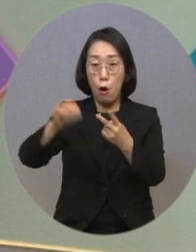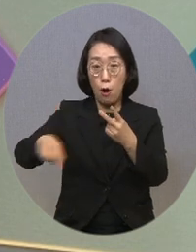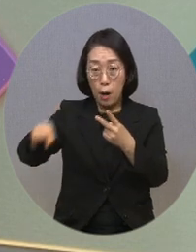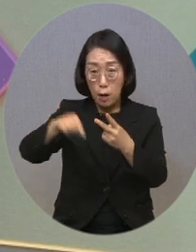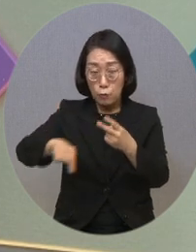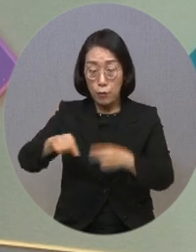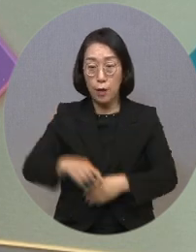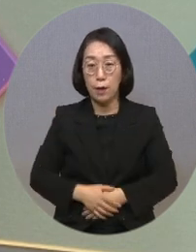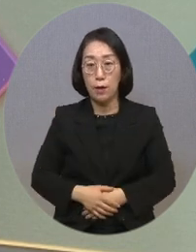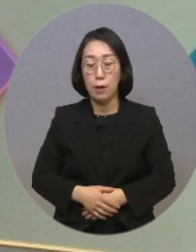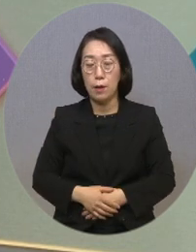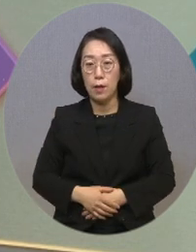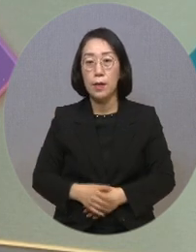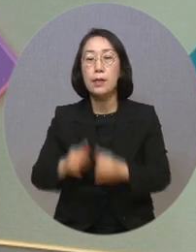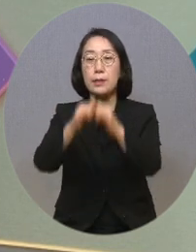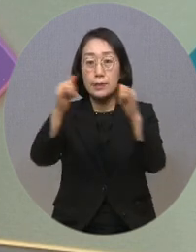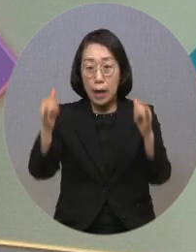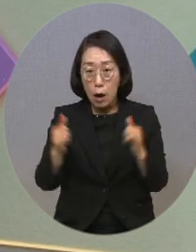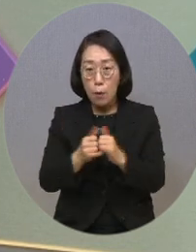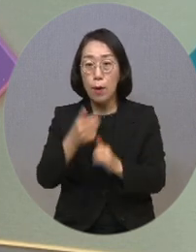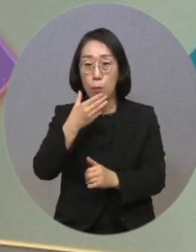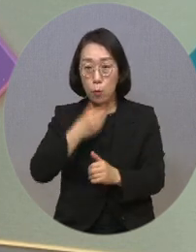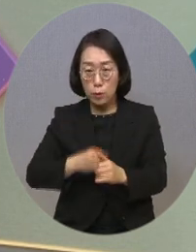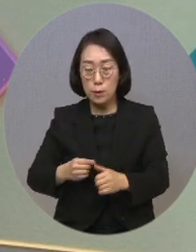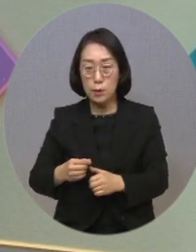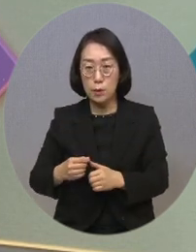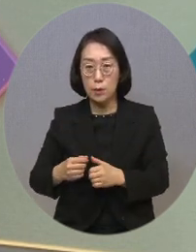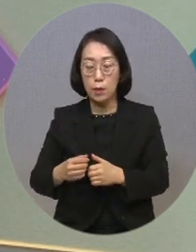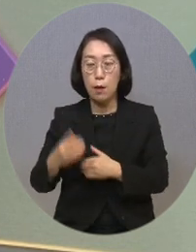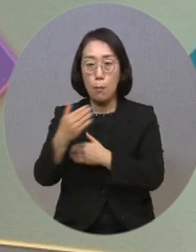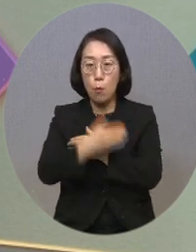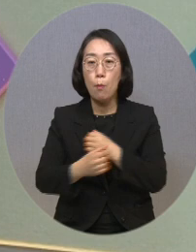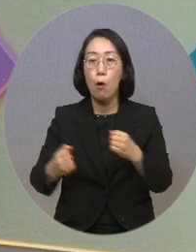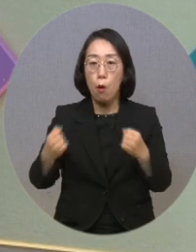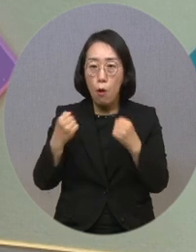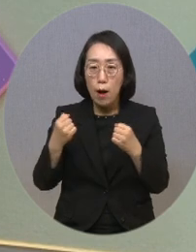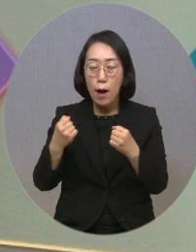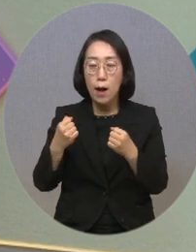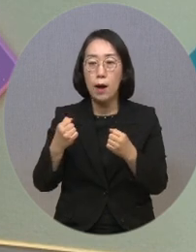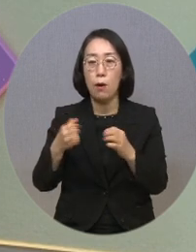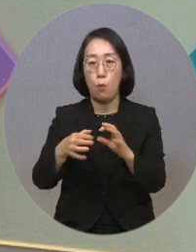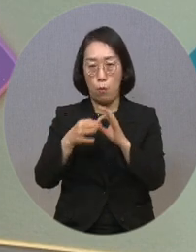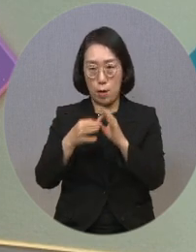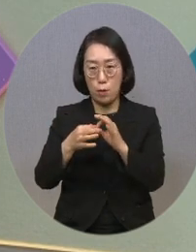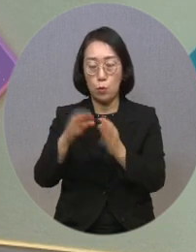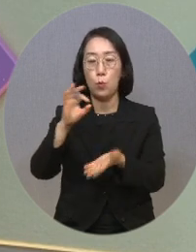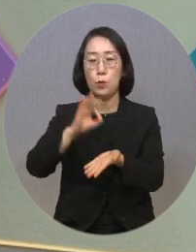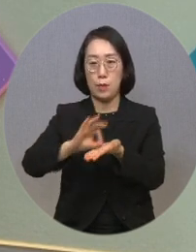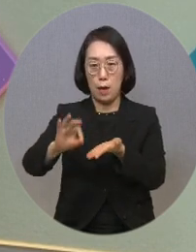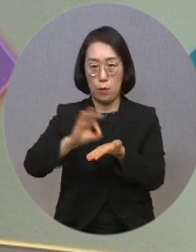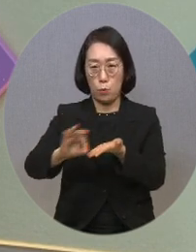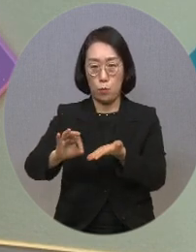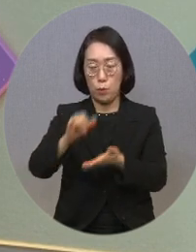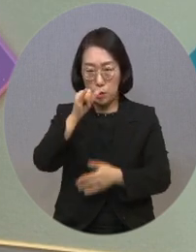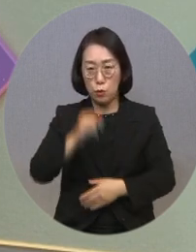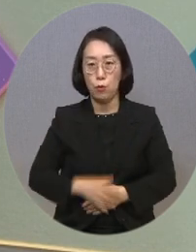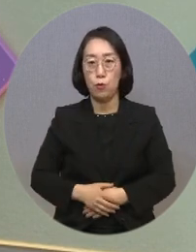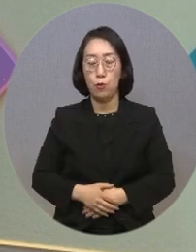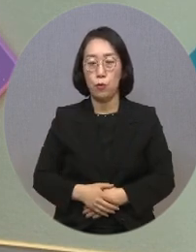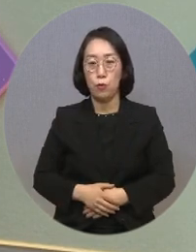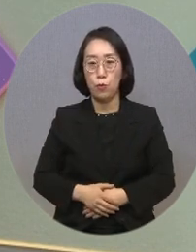정도가 사회복지나 보건 쪽의 예산으로 지금 편성이 되어 있습니다. 네. 그래서 꾸준히